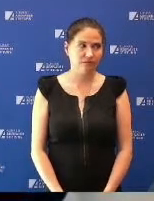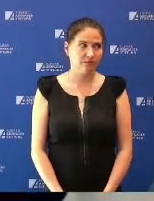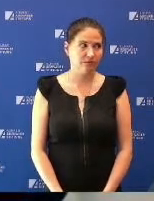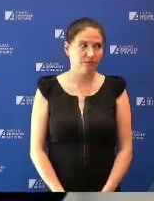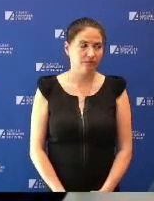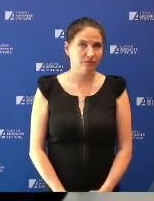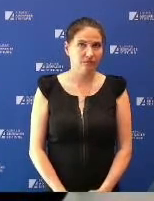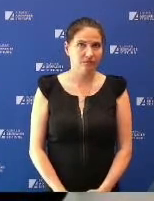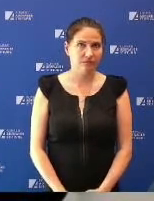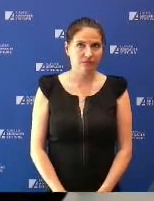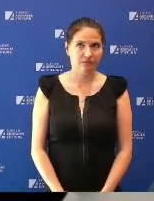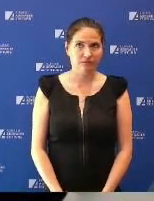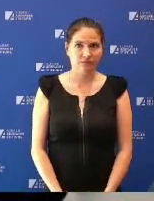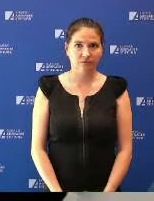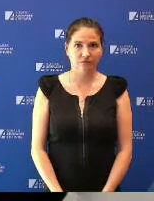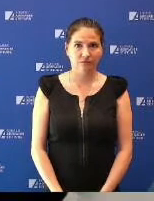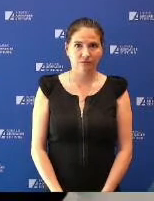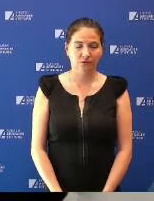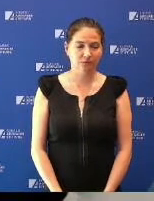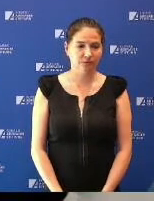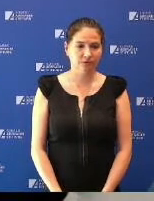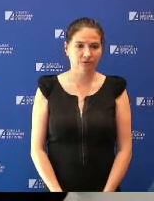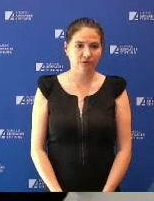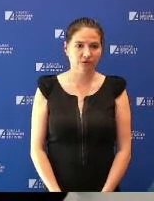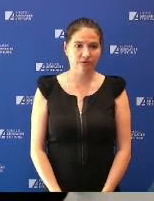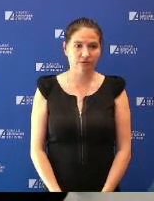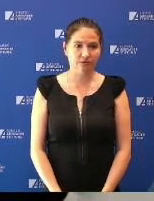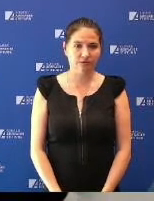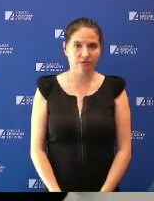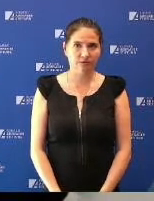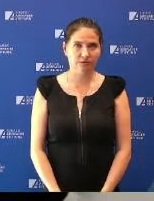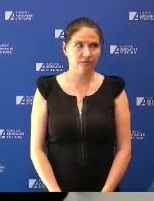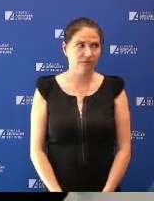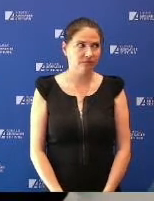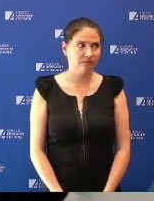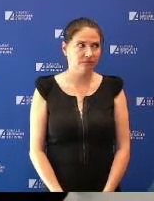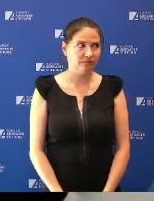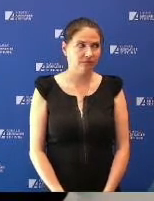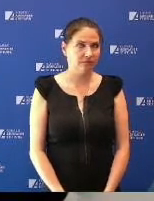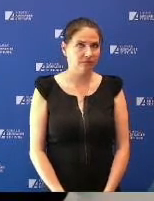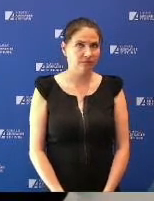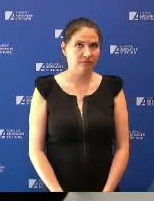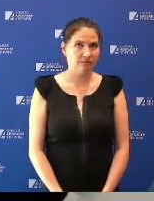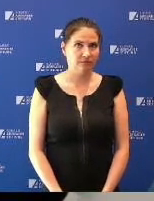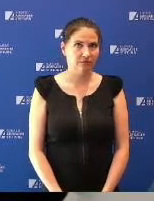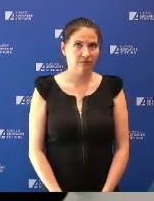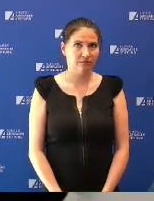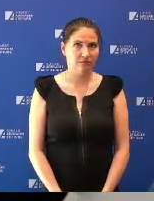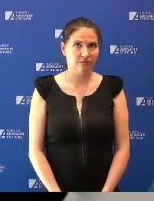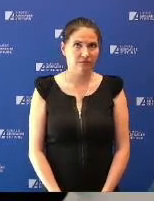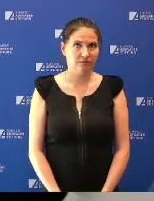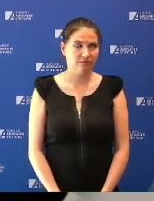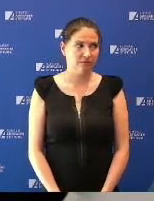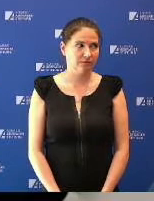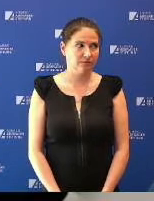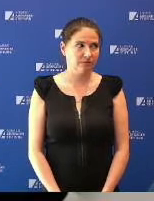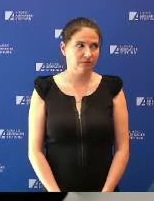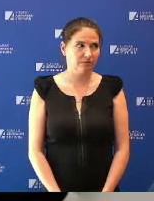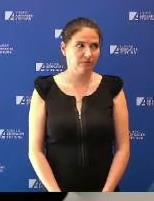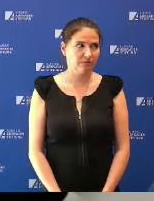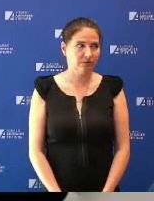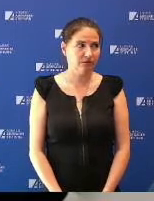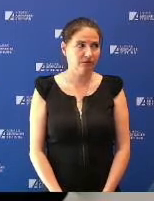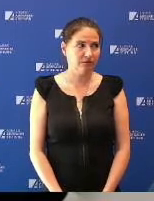Begrenzungen für die Fahrermobilität zu überwinden, um ein flexibleres Transportsystem zu